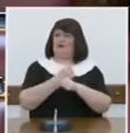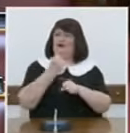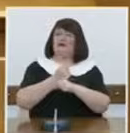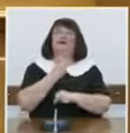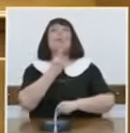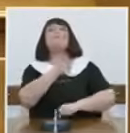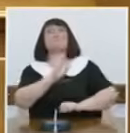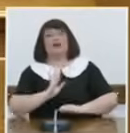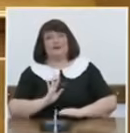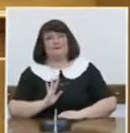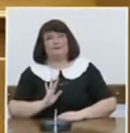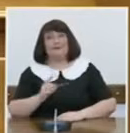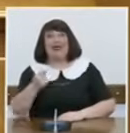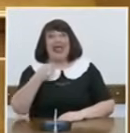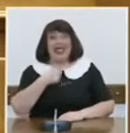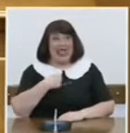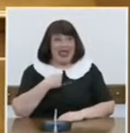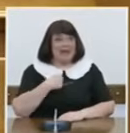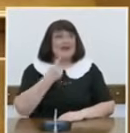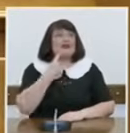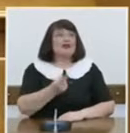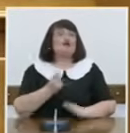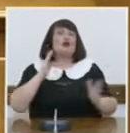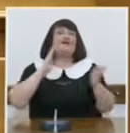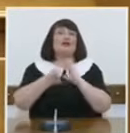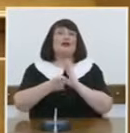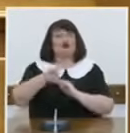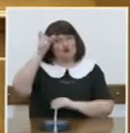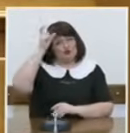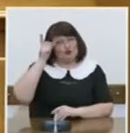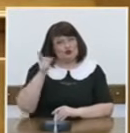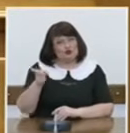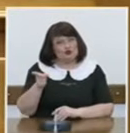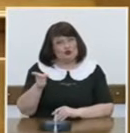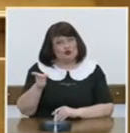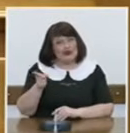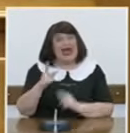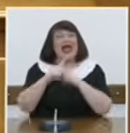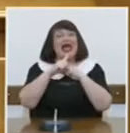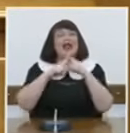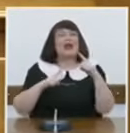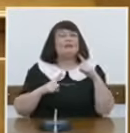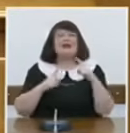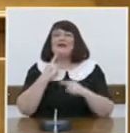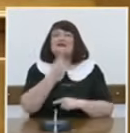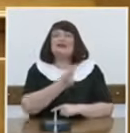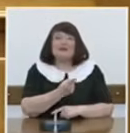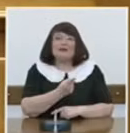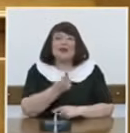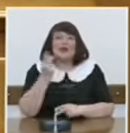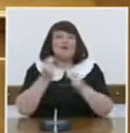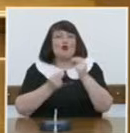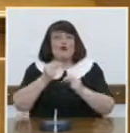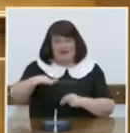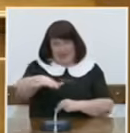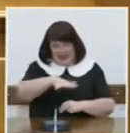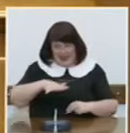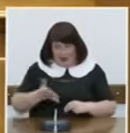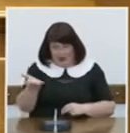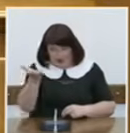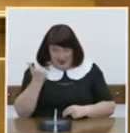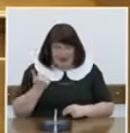εμάς, θα σας το πω ευθέως για την Τουρκία, ισχύει αυτό που έλεγε ο Μιχάλης Καραλαμπίδης. Δεν υπάρχει πρόβλημα Αιγαίου, δεν υπάρχει πρόβλημα